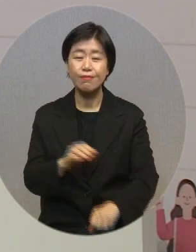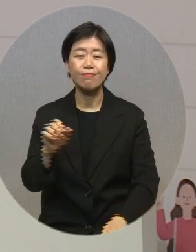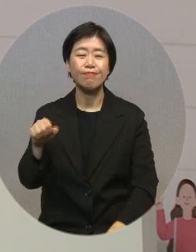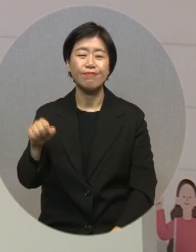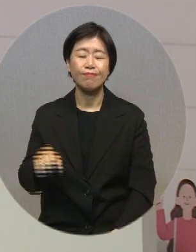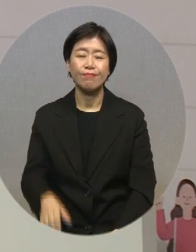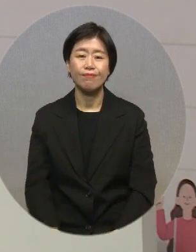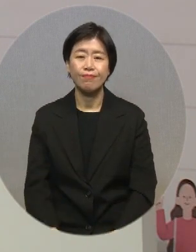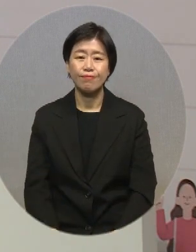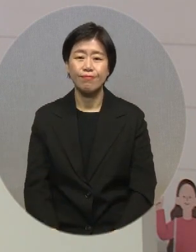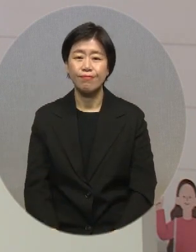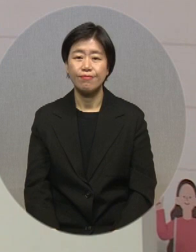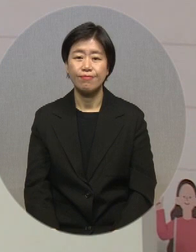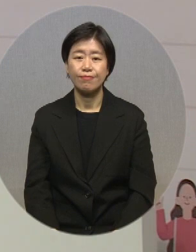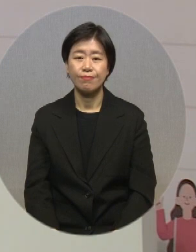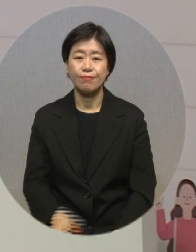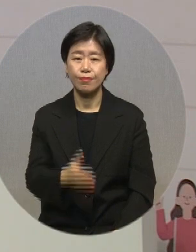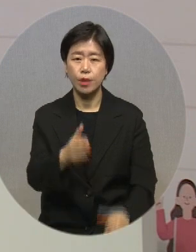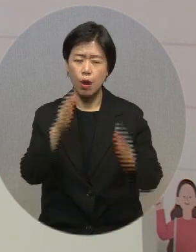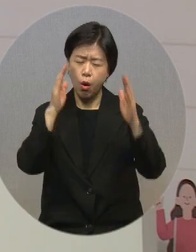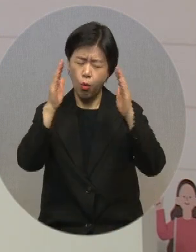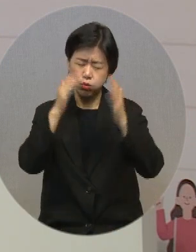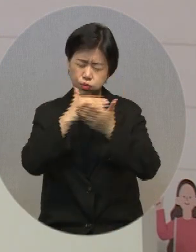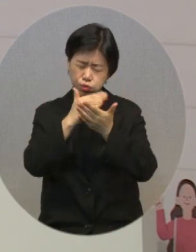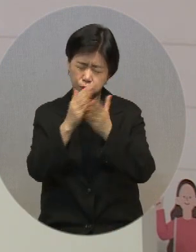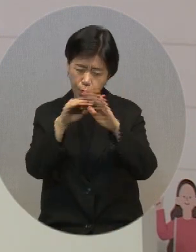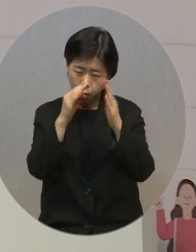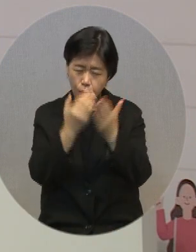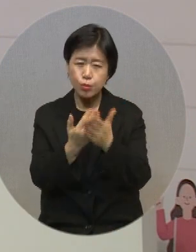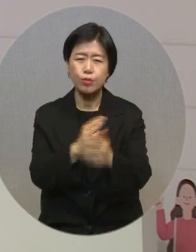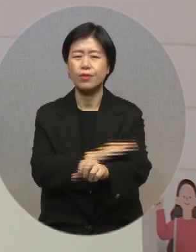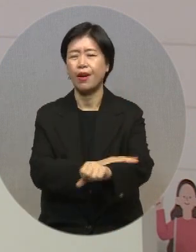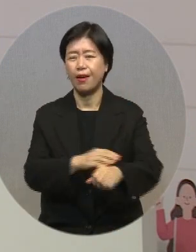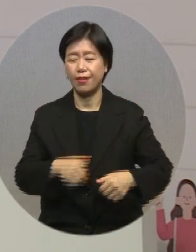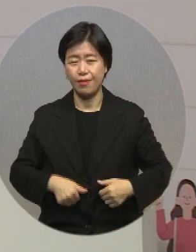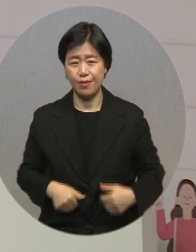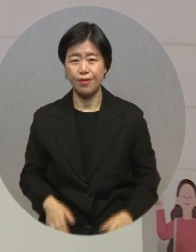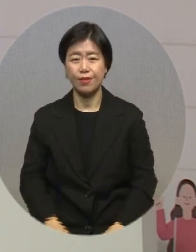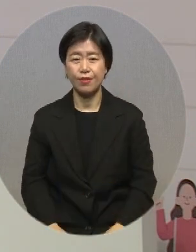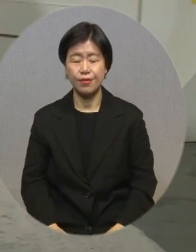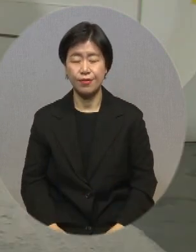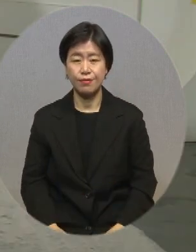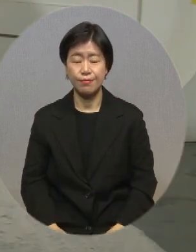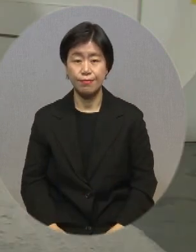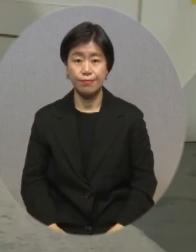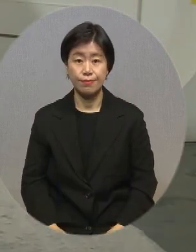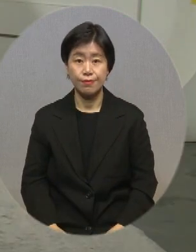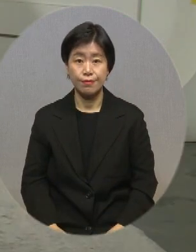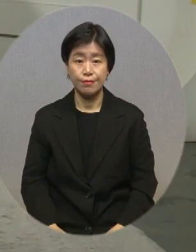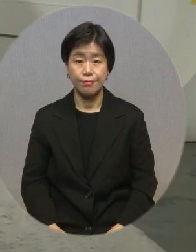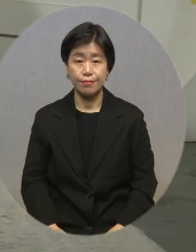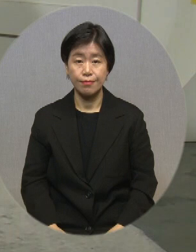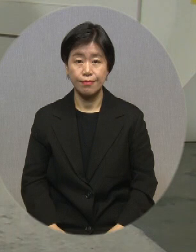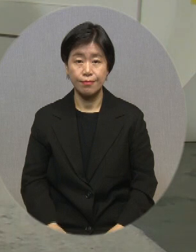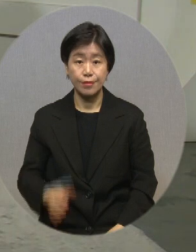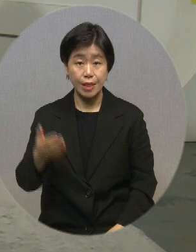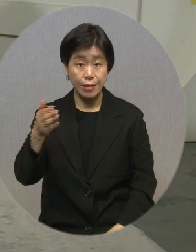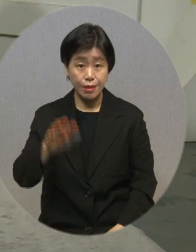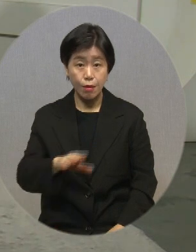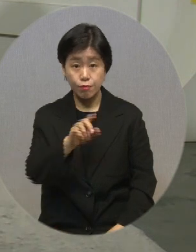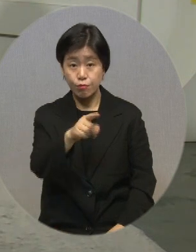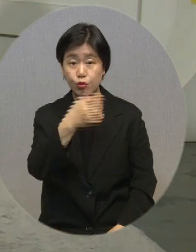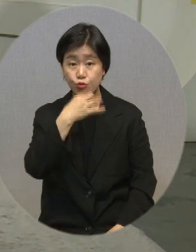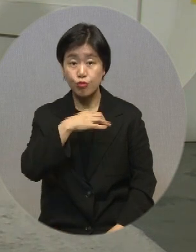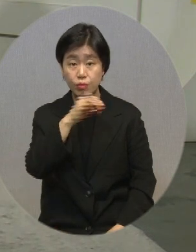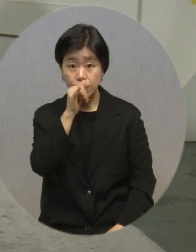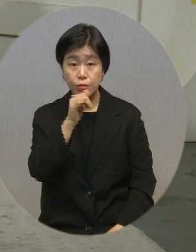네. 네, 이건 이제 전 과목 공부를 우선 기초 과목을 잘 하셔야 네, 되겠고. 네. 근데 이제 하나 유리한 게 있어요.